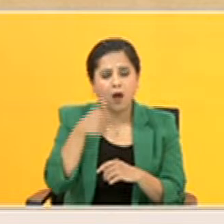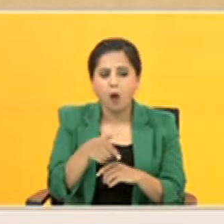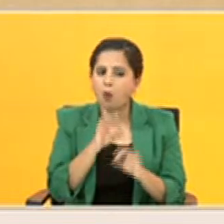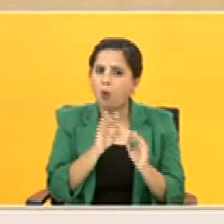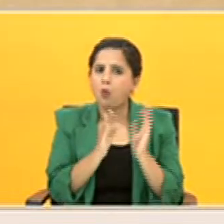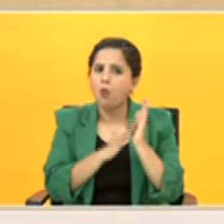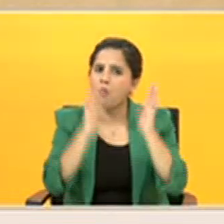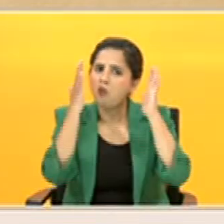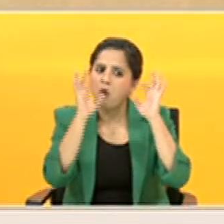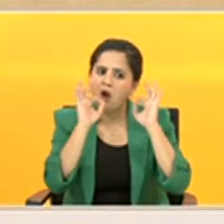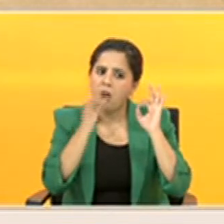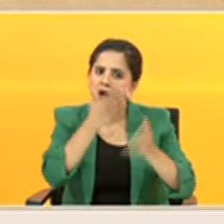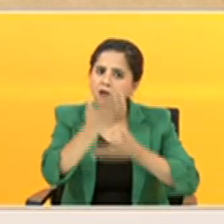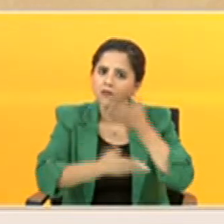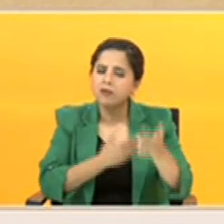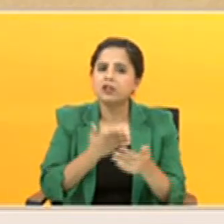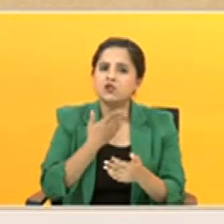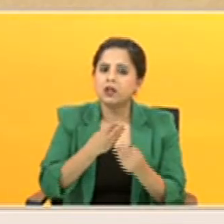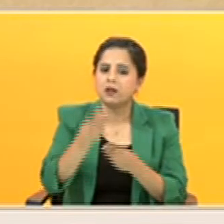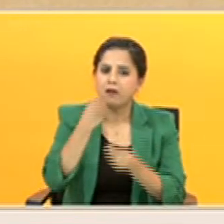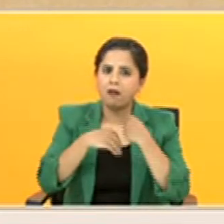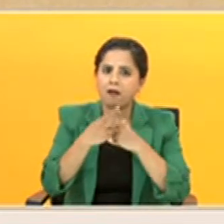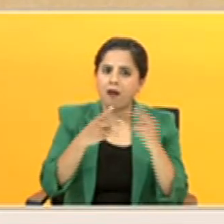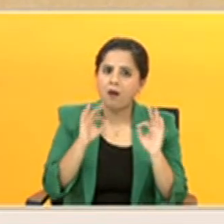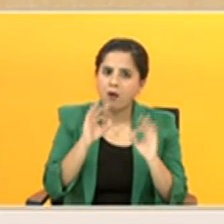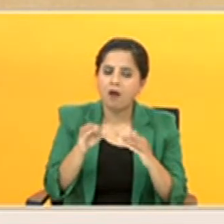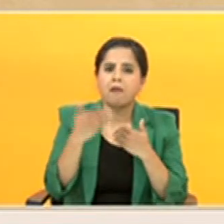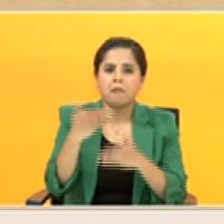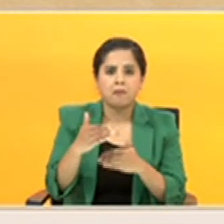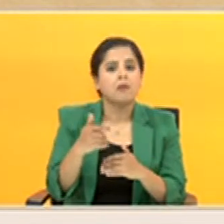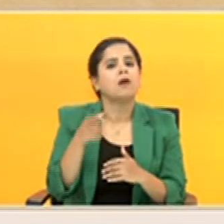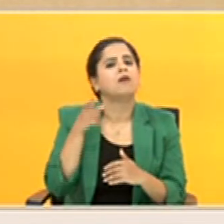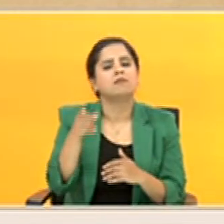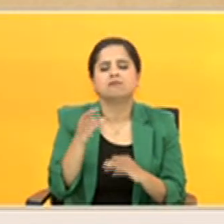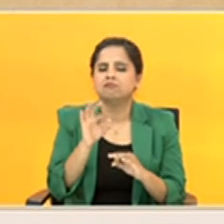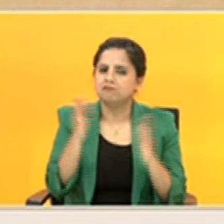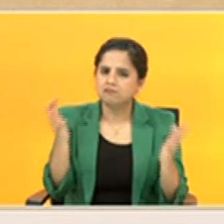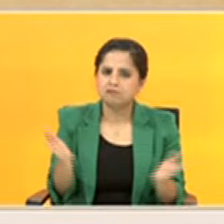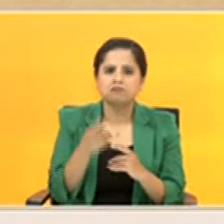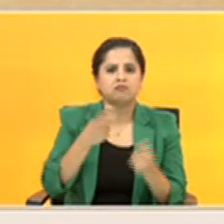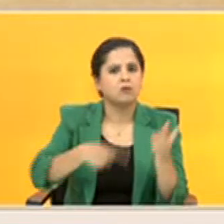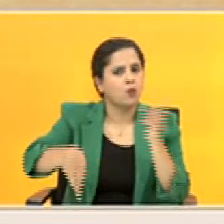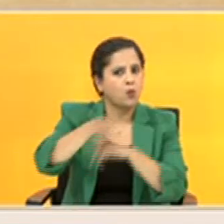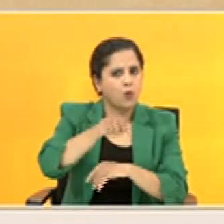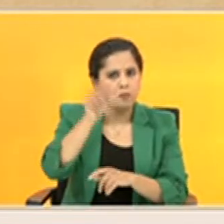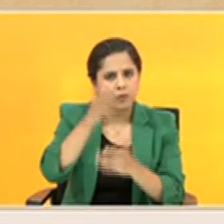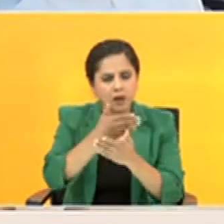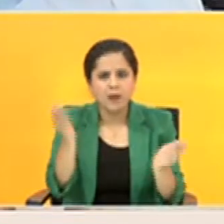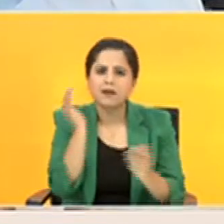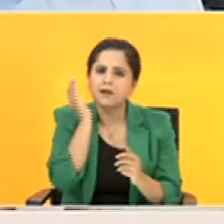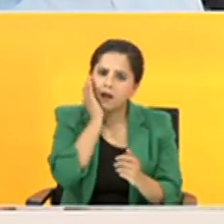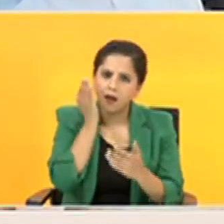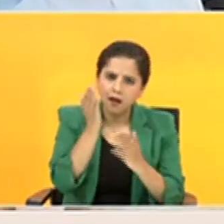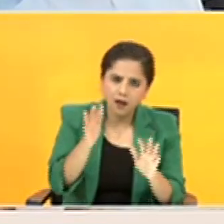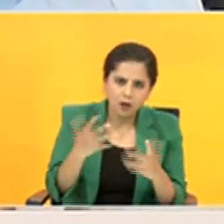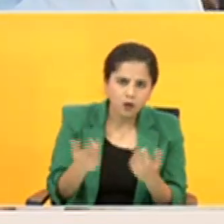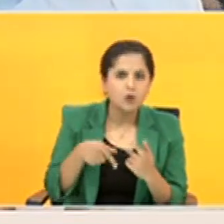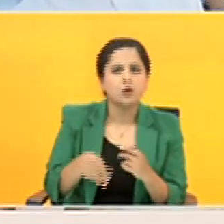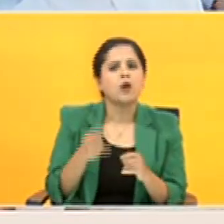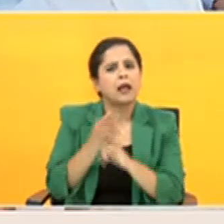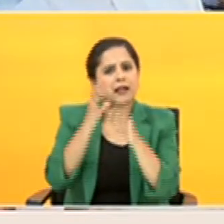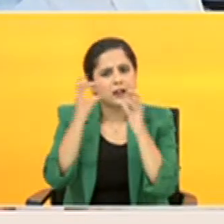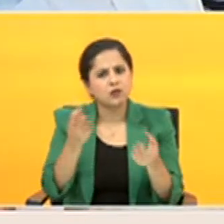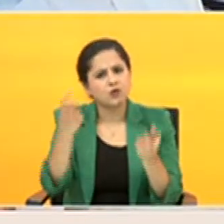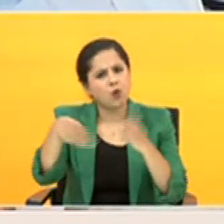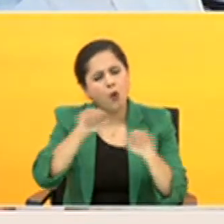है और मेरा मानना है ऐसी पहल दफ्तरों, कैंटीनों और संस्थानों में भी